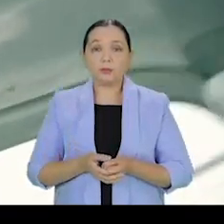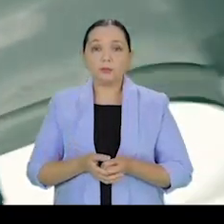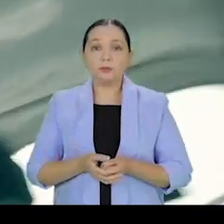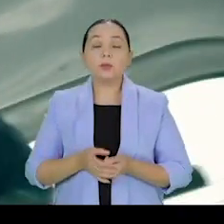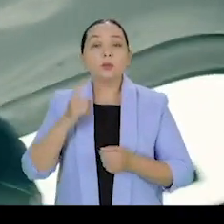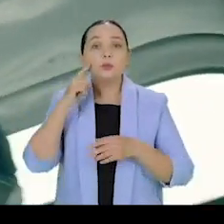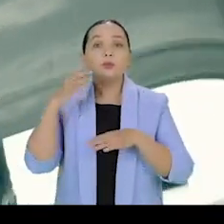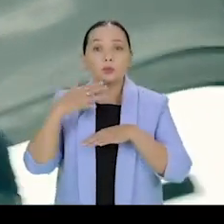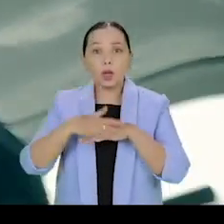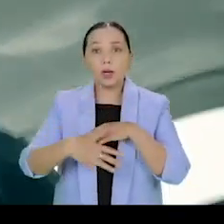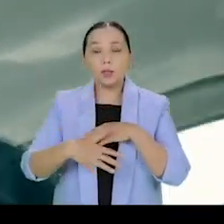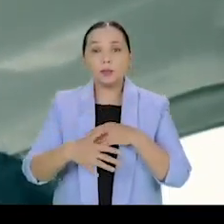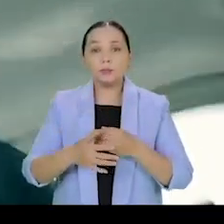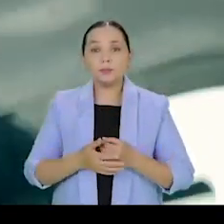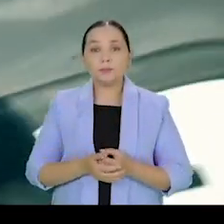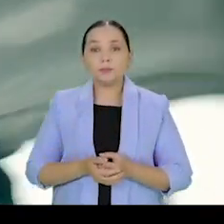Tushunarli.